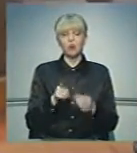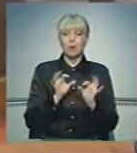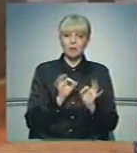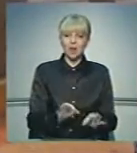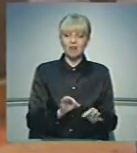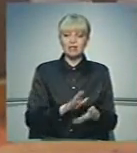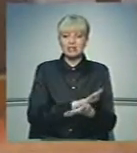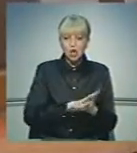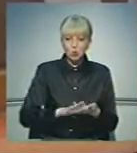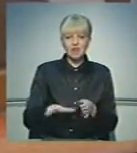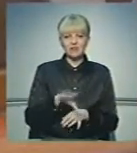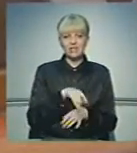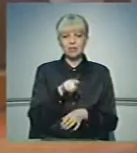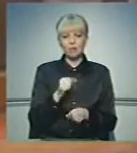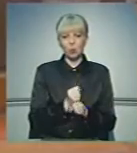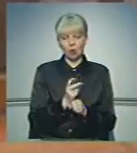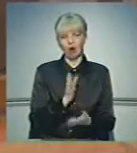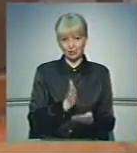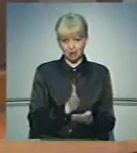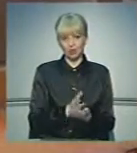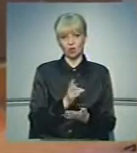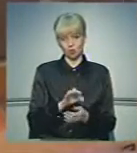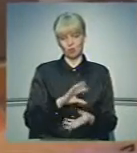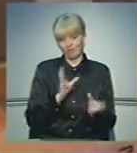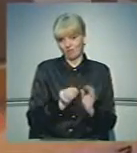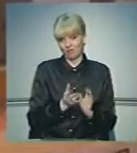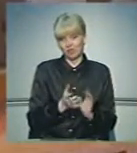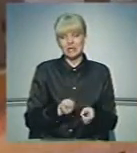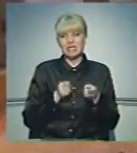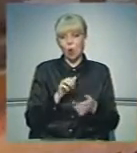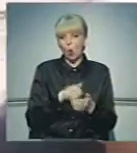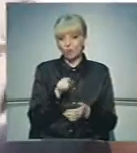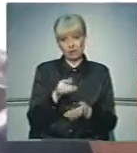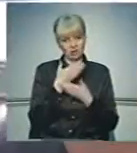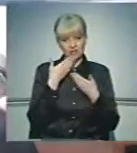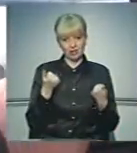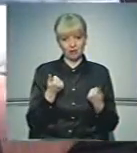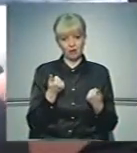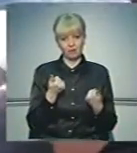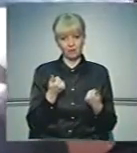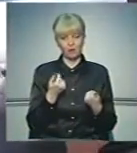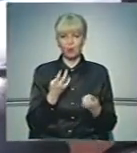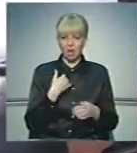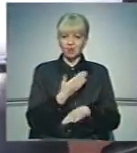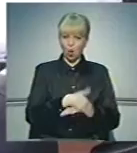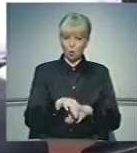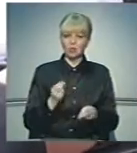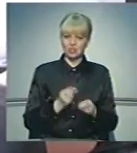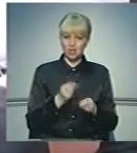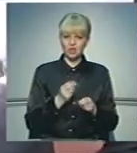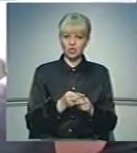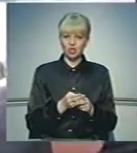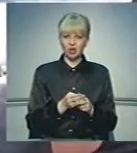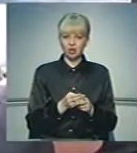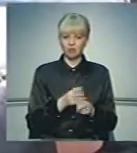правильно стерилізувати і все з ними робити як належне, то, в принципі, загрози від них ніякої. У нас на вулиці заважають, у нас